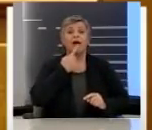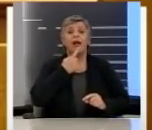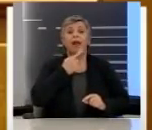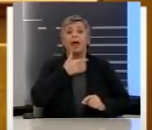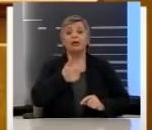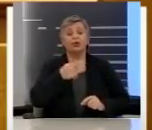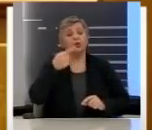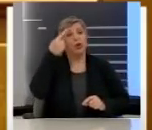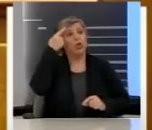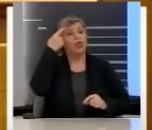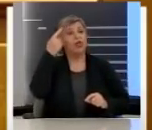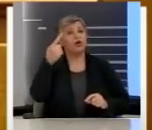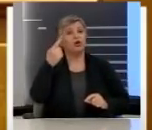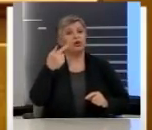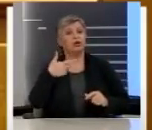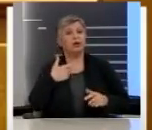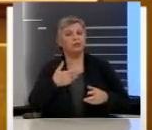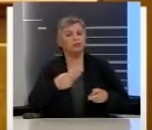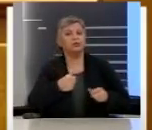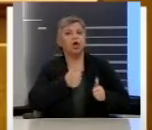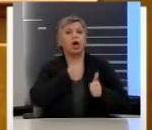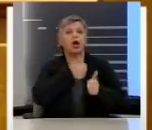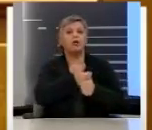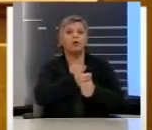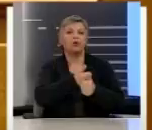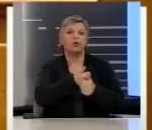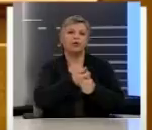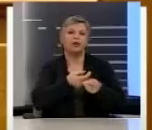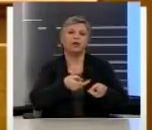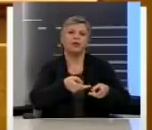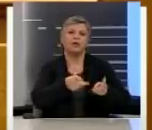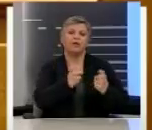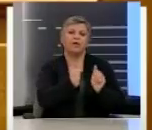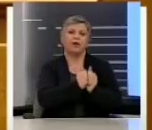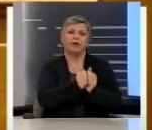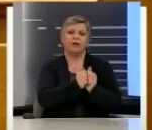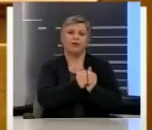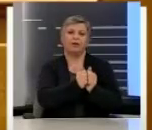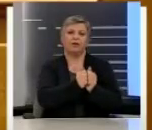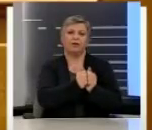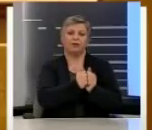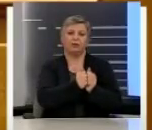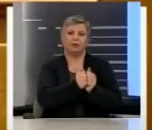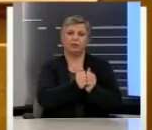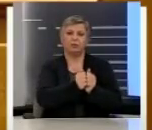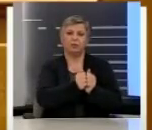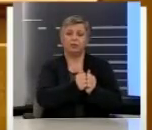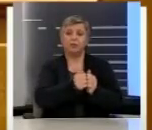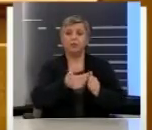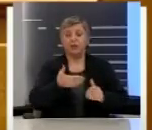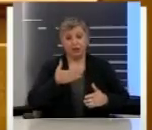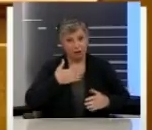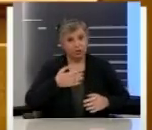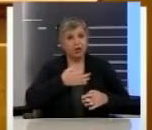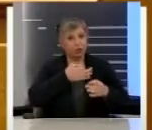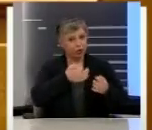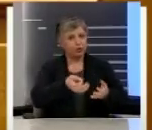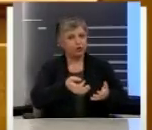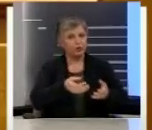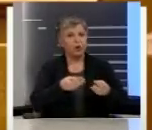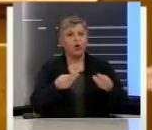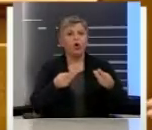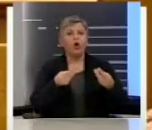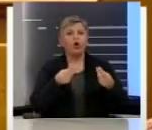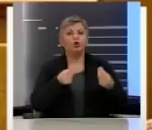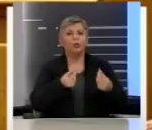σας? Διότι ξέρετε, ο φιλελευθερισμός, όπως και κάθε ιδεολογική προσέγγιση σεβαστή, δεν μπορεί